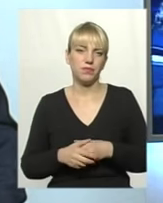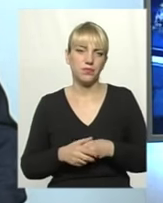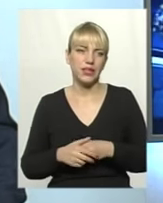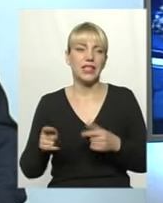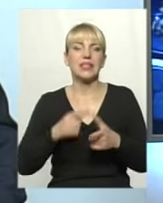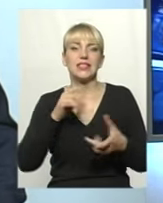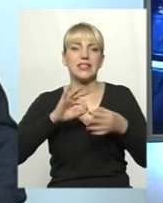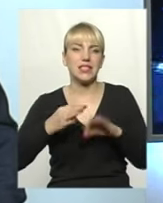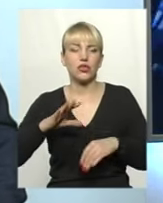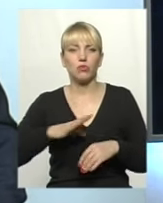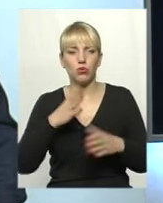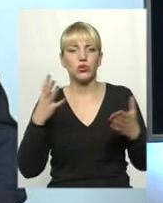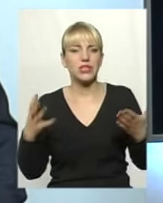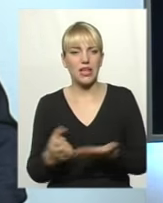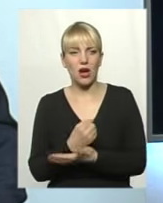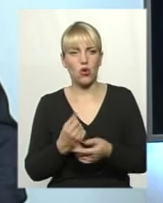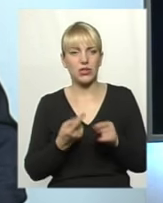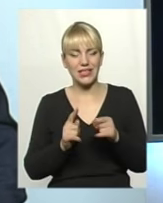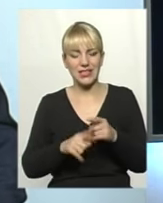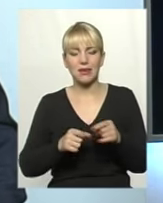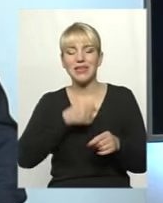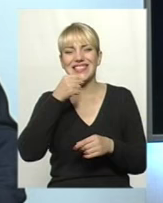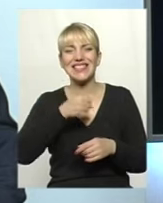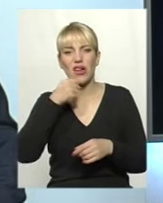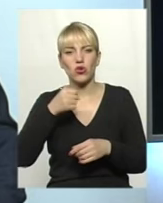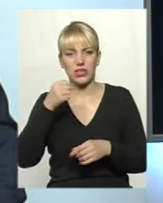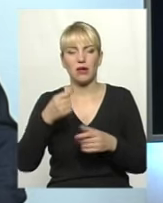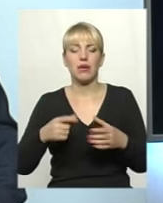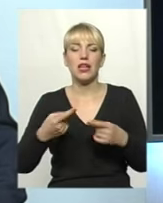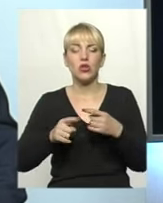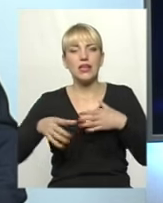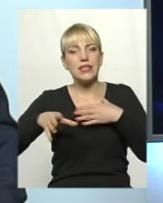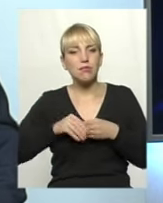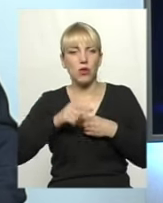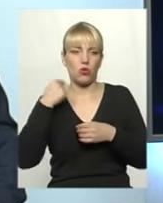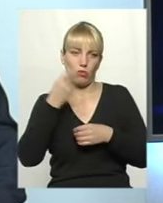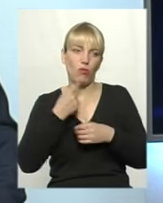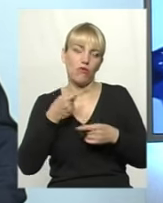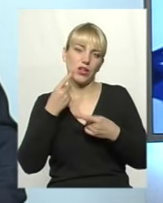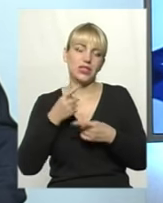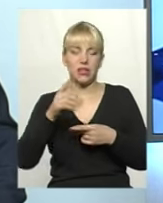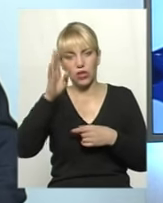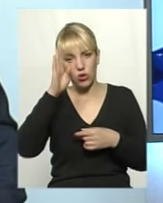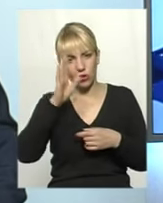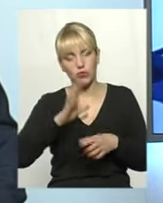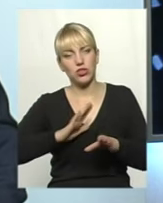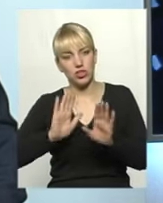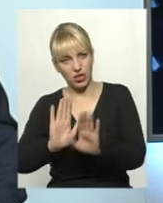Чи складно було знаходити з тими старостами спільну мову і казати, чекай, хлопче,